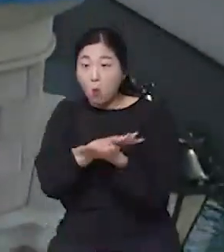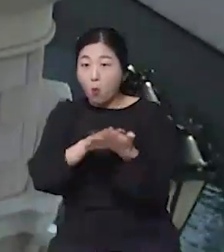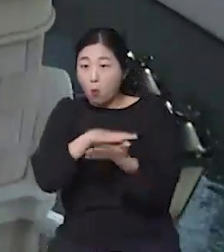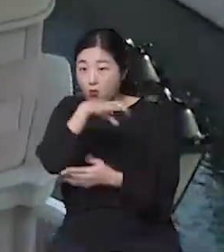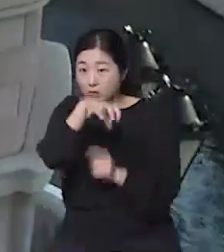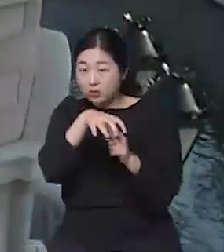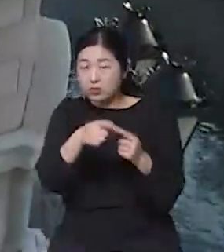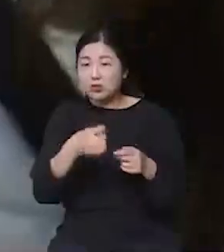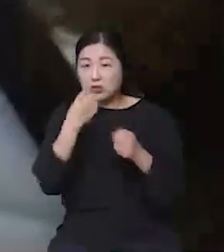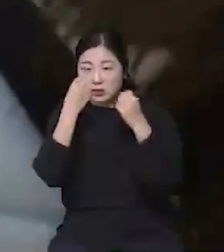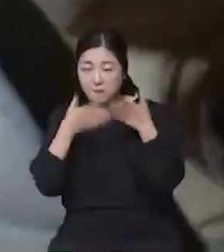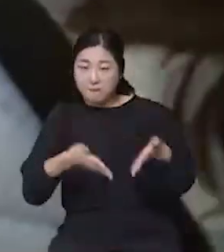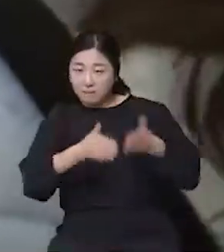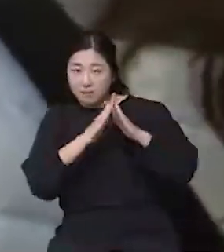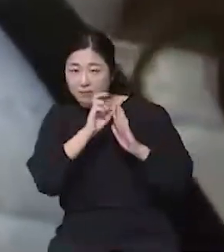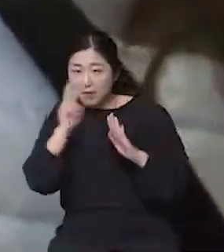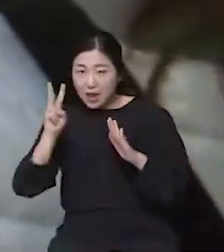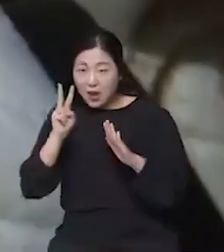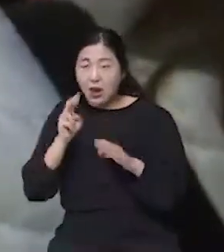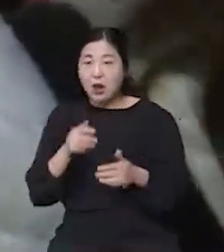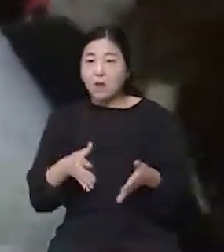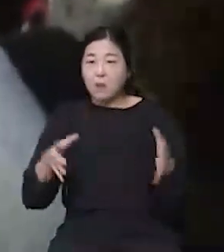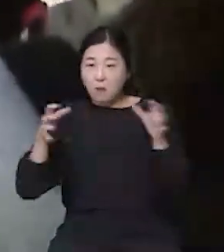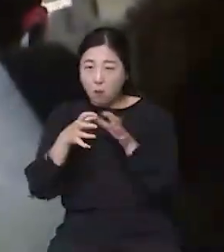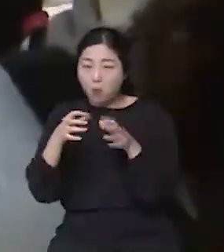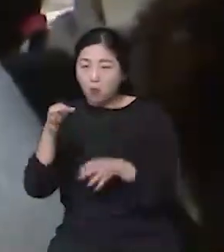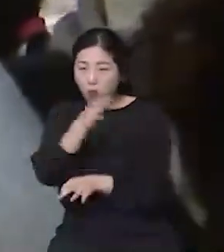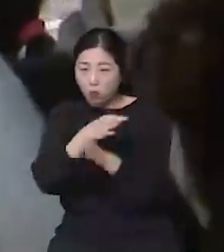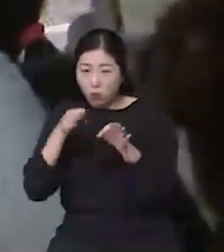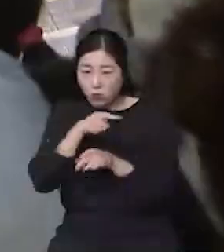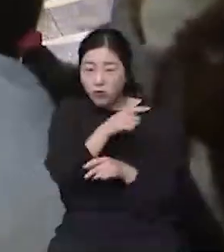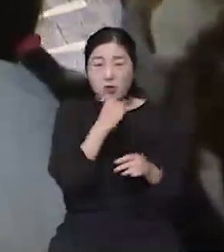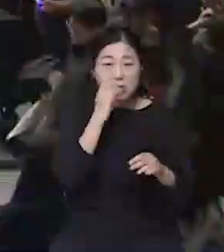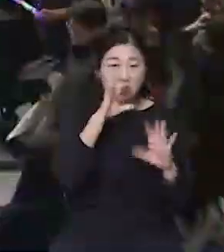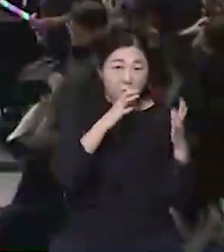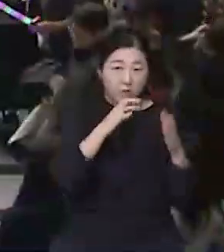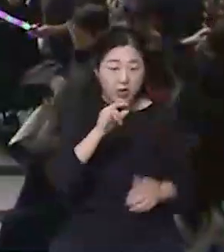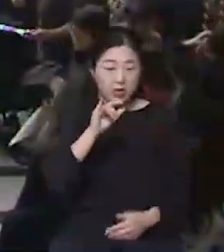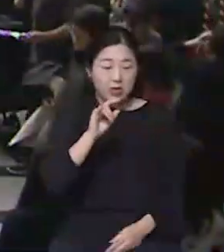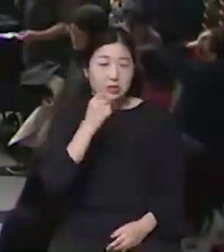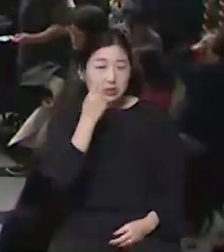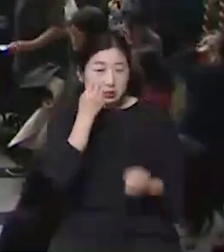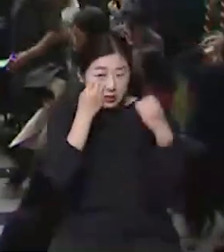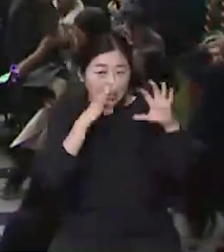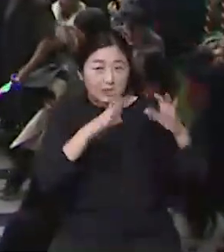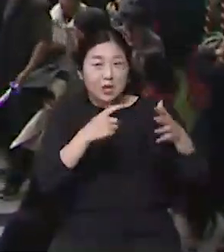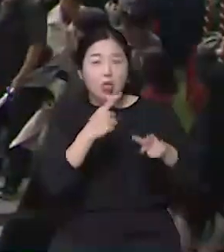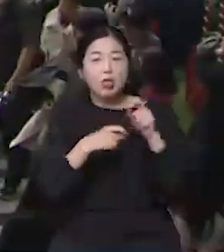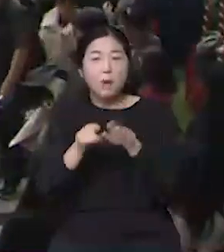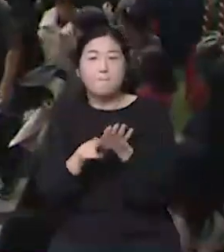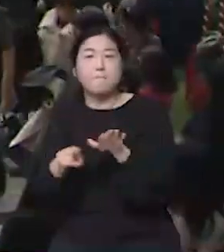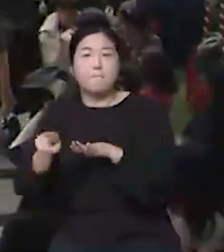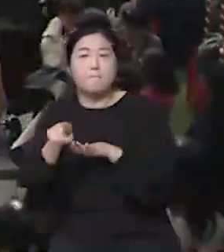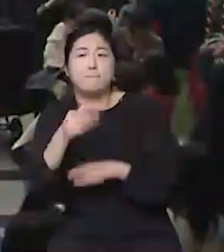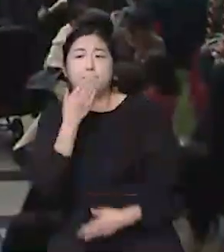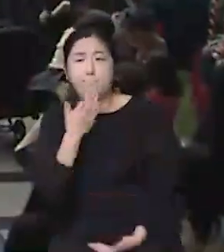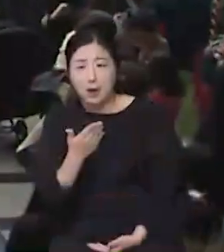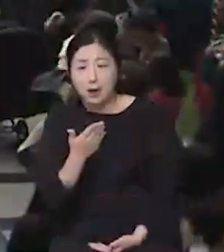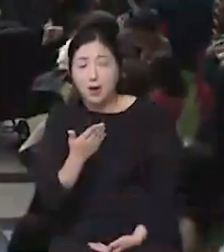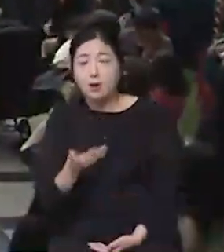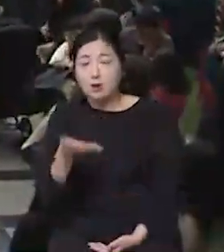건립이라는 초강수를 둬야만 복합 쇼핑몰을 공식화한 현대와 신세계와의 경쟁에서 우위에 설 것으로